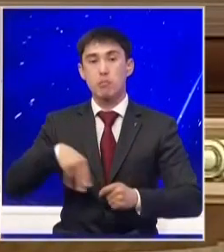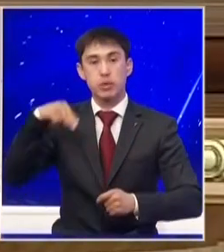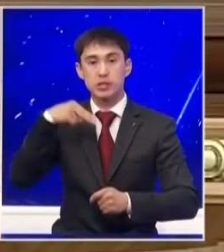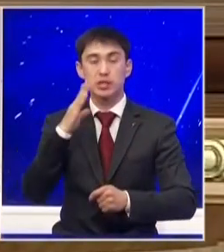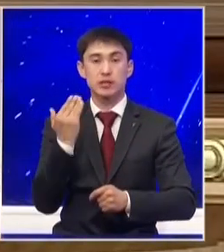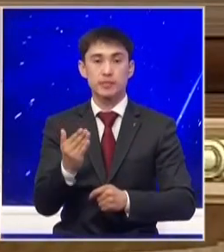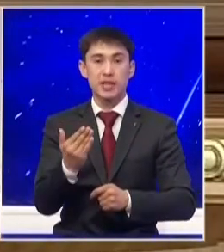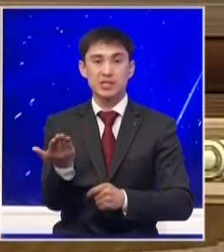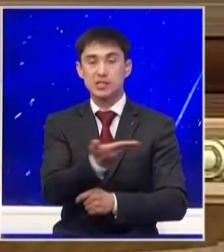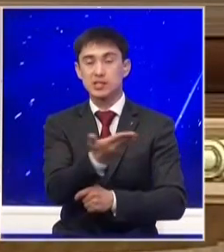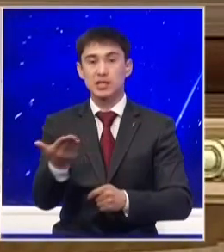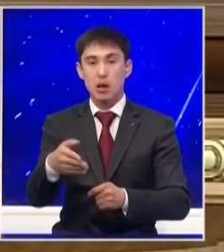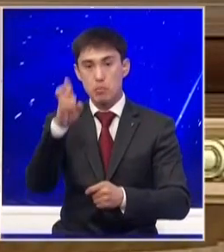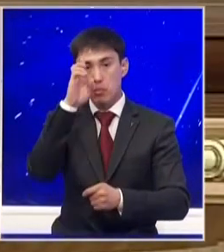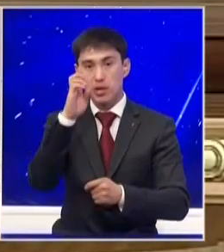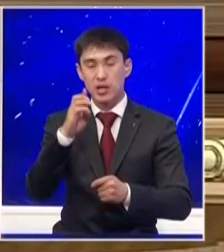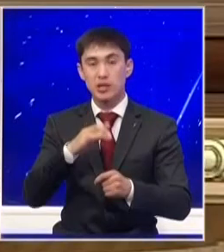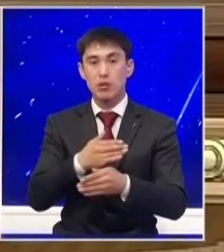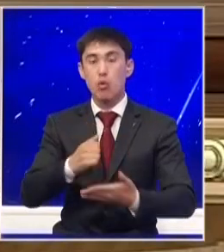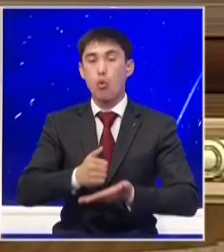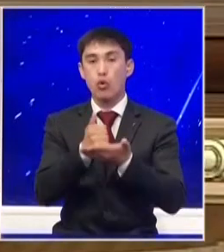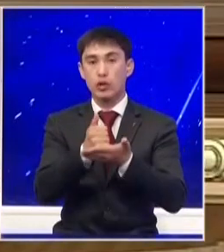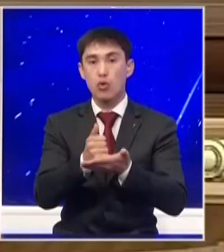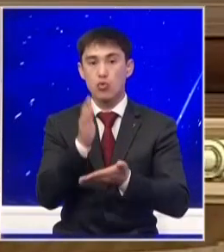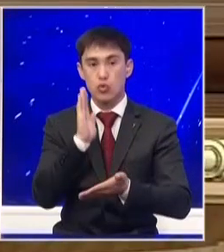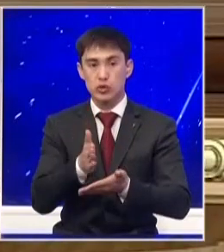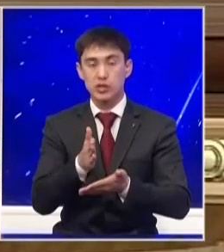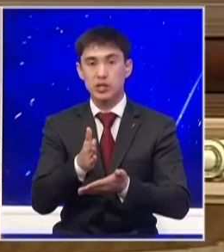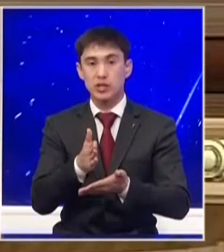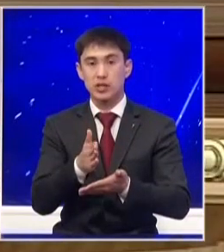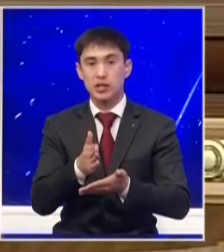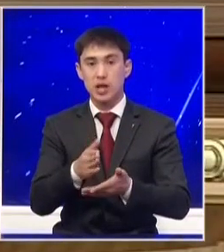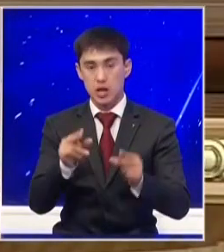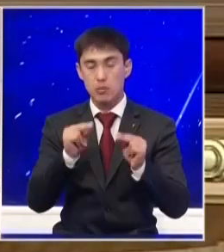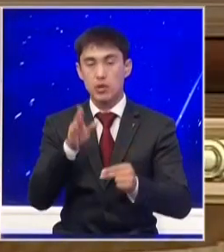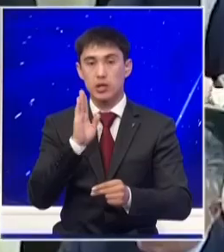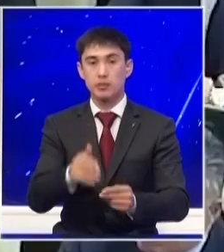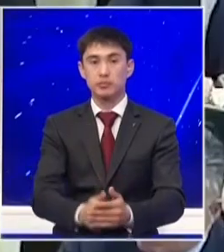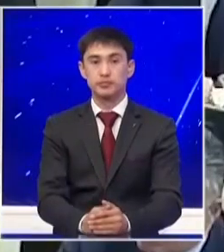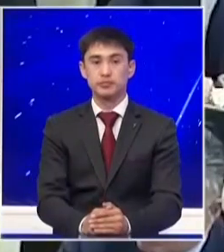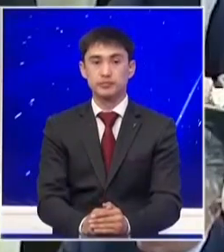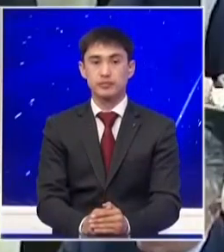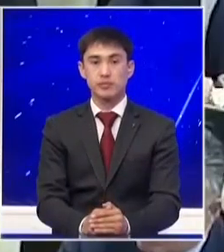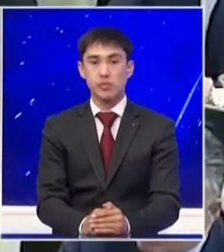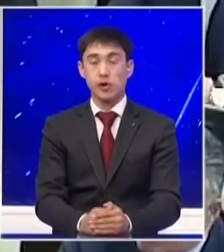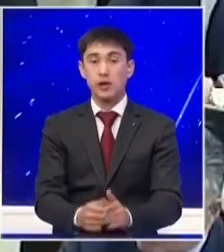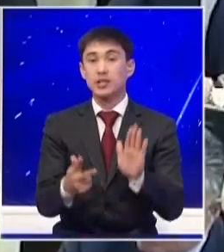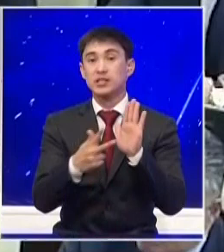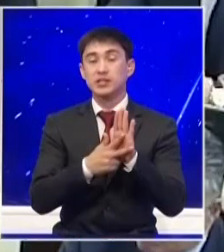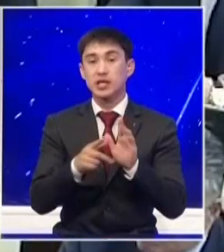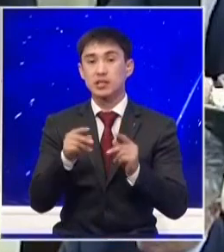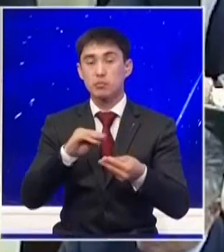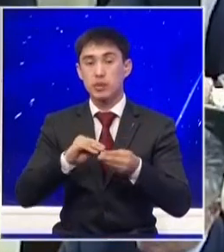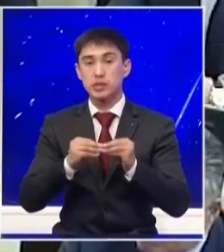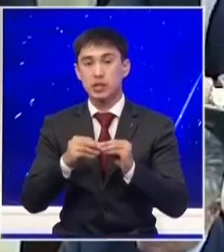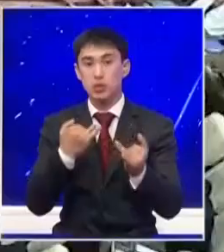ретінде сіздерге мемлекет тарапынан қолдау көрсетілетініне кепілдік беремін. Отырыста 8 мәселені көтерген президент